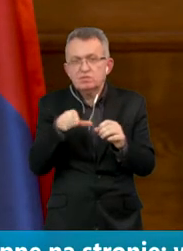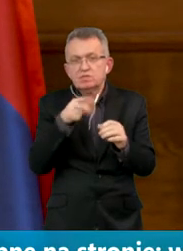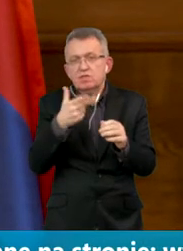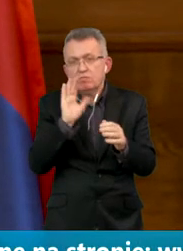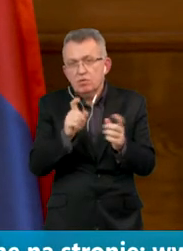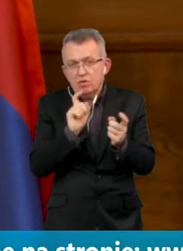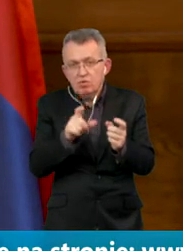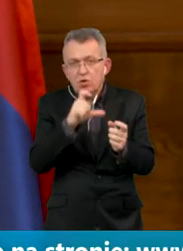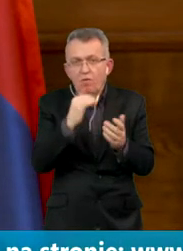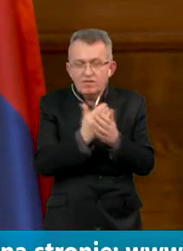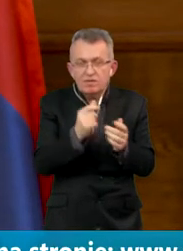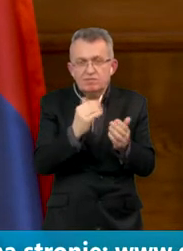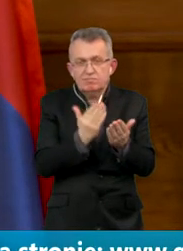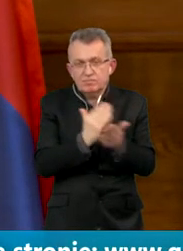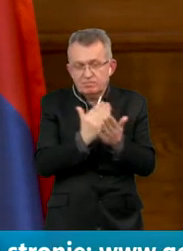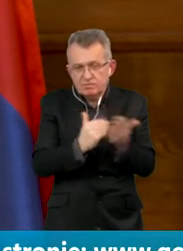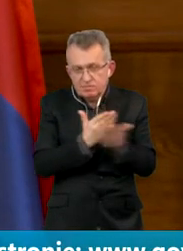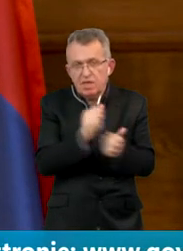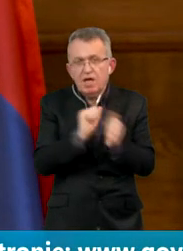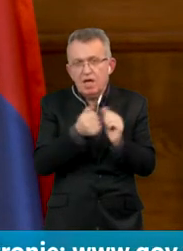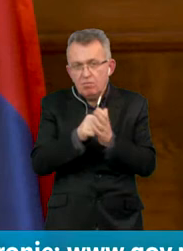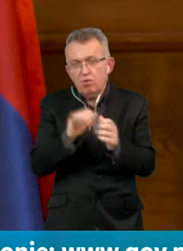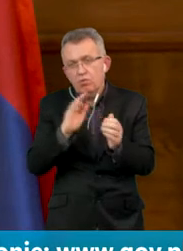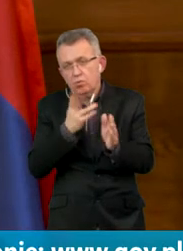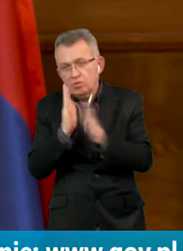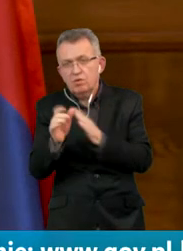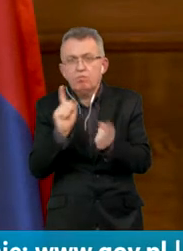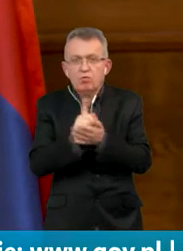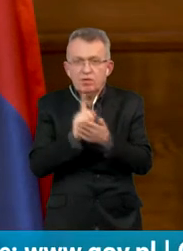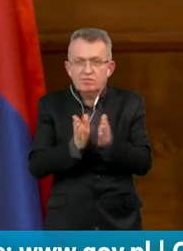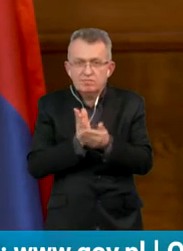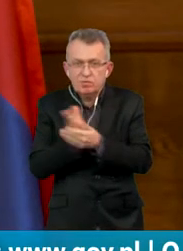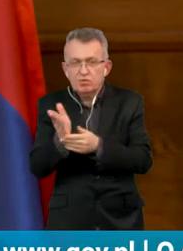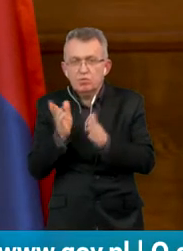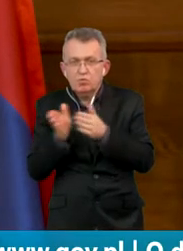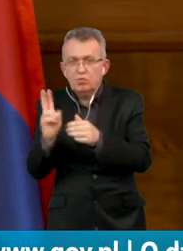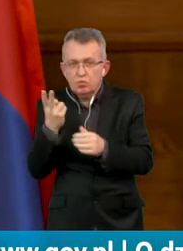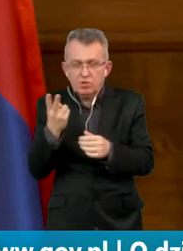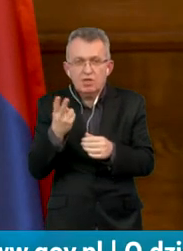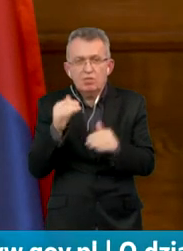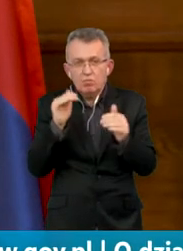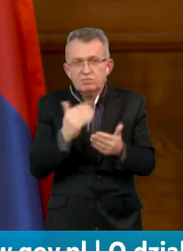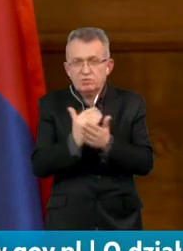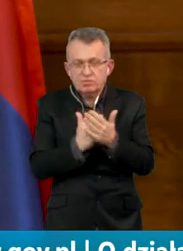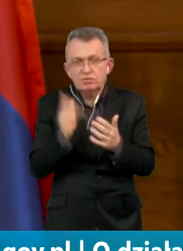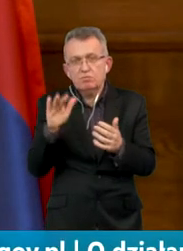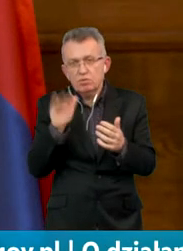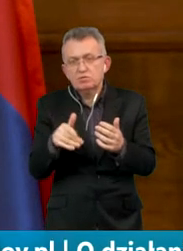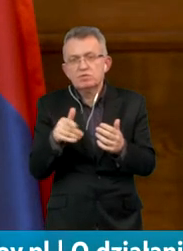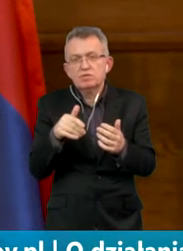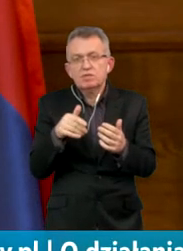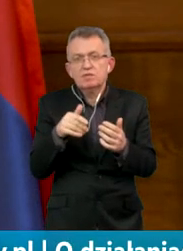przepisów covidowych, ale można też korzystać normalnie z ordynacji podatkowej w ramach tych przepisów powszechnie